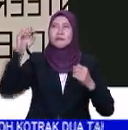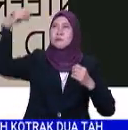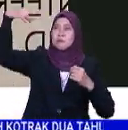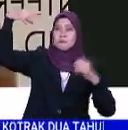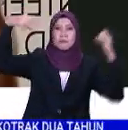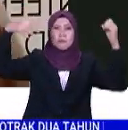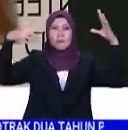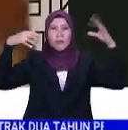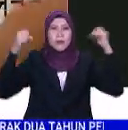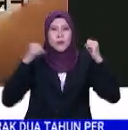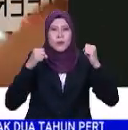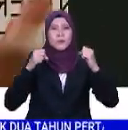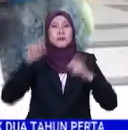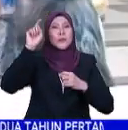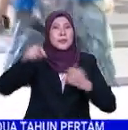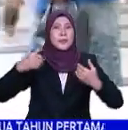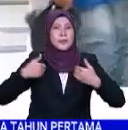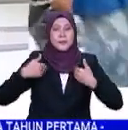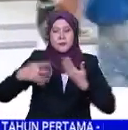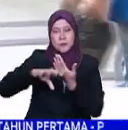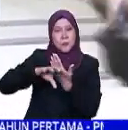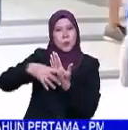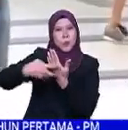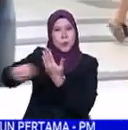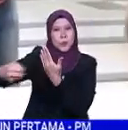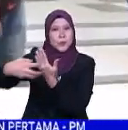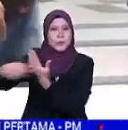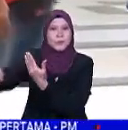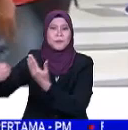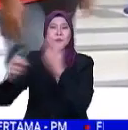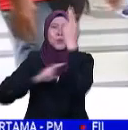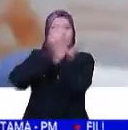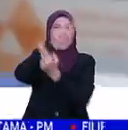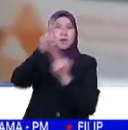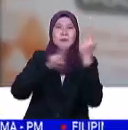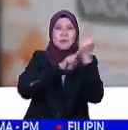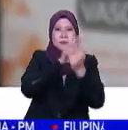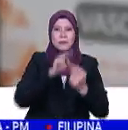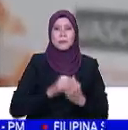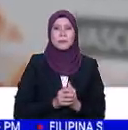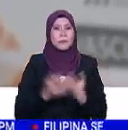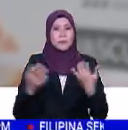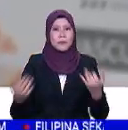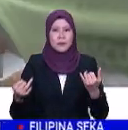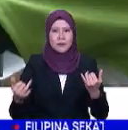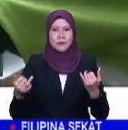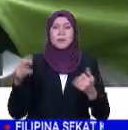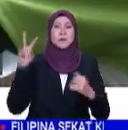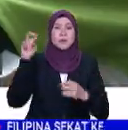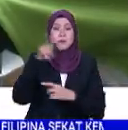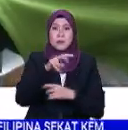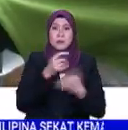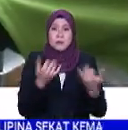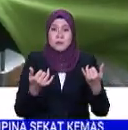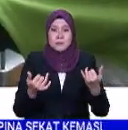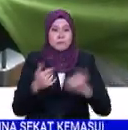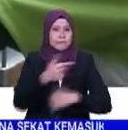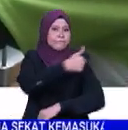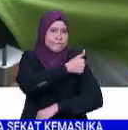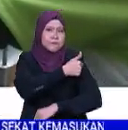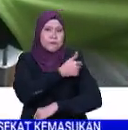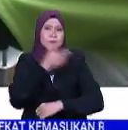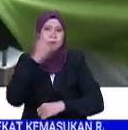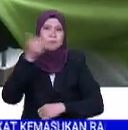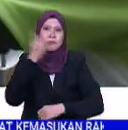ada sistem penapisan udara. Selain mengelak berada di kawasan sesak, vaksinasi adalah senjata terbaik.